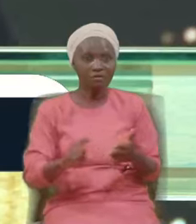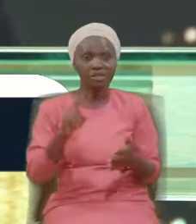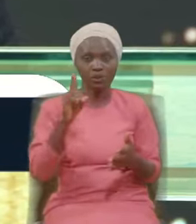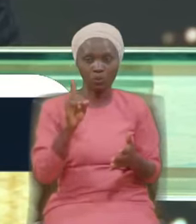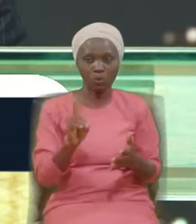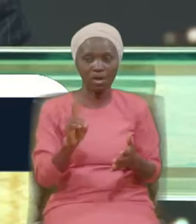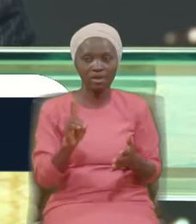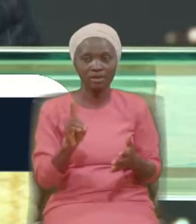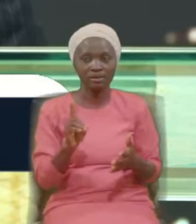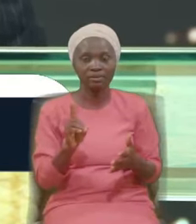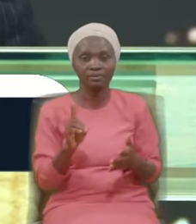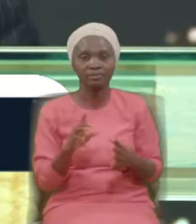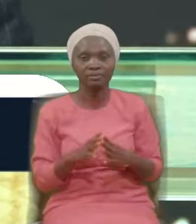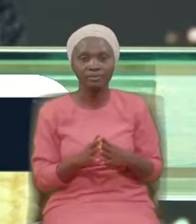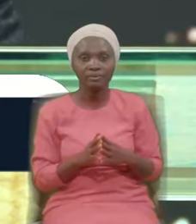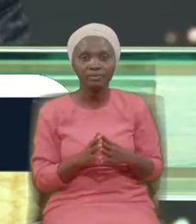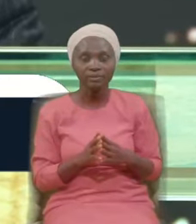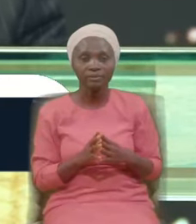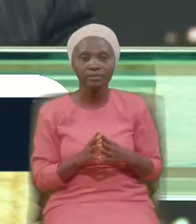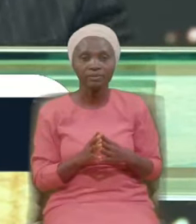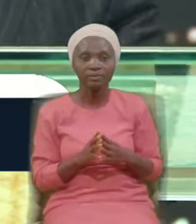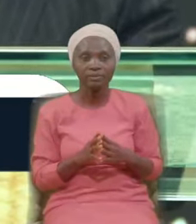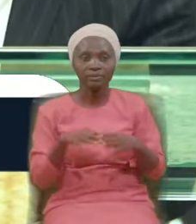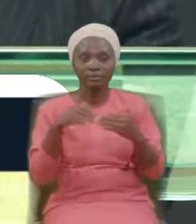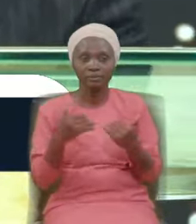verset 1, 2 Rois 5, verset 1.